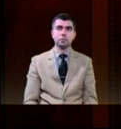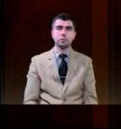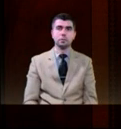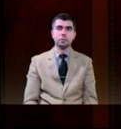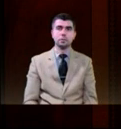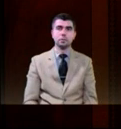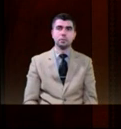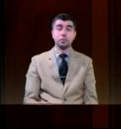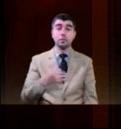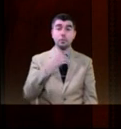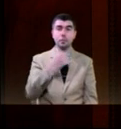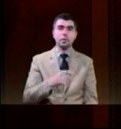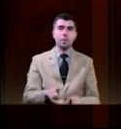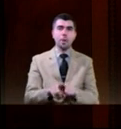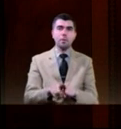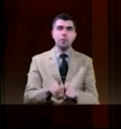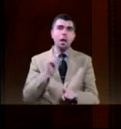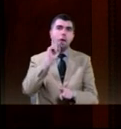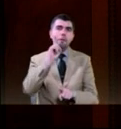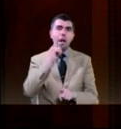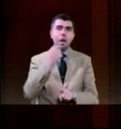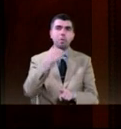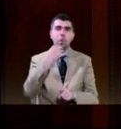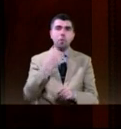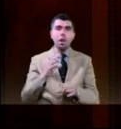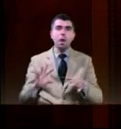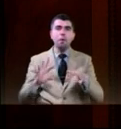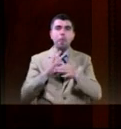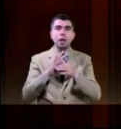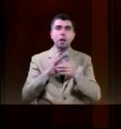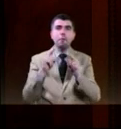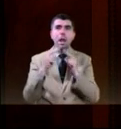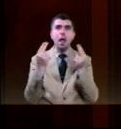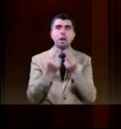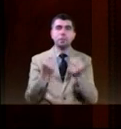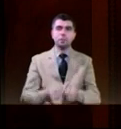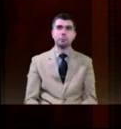اي واحد السيده قامت كتكلم على البنك الدولي،